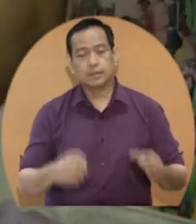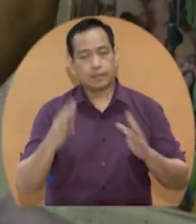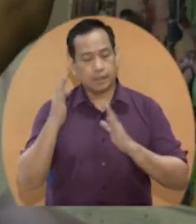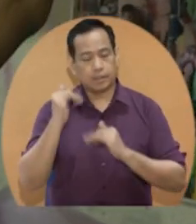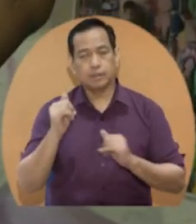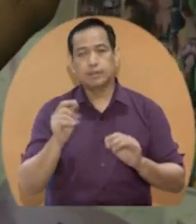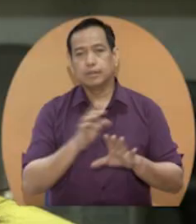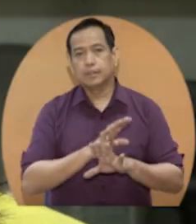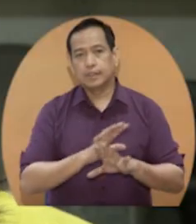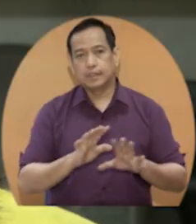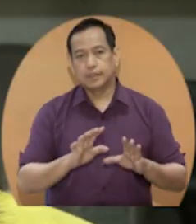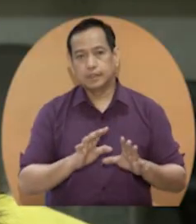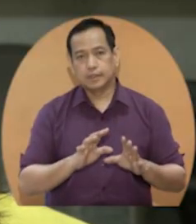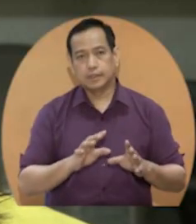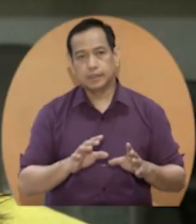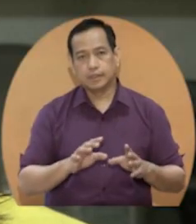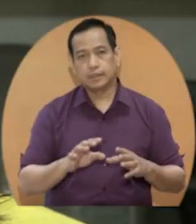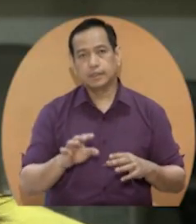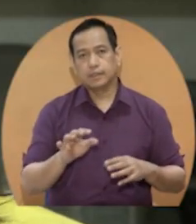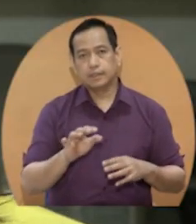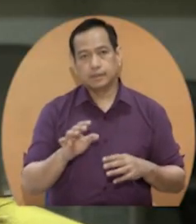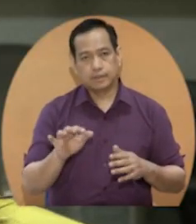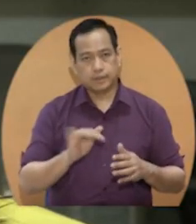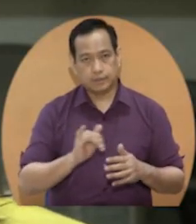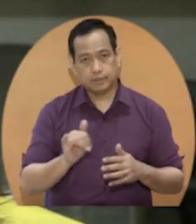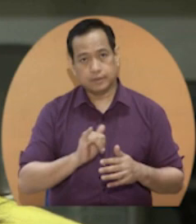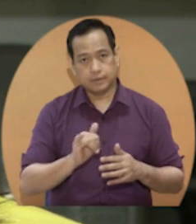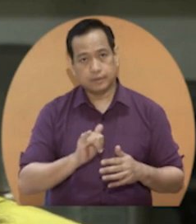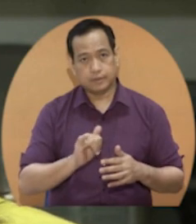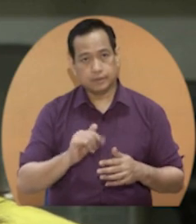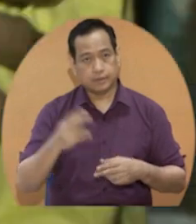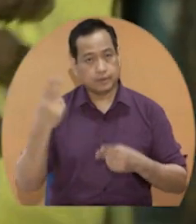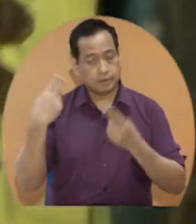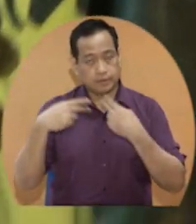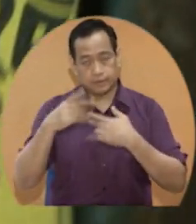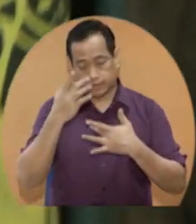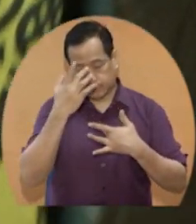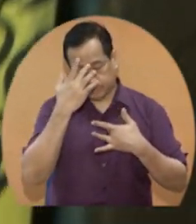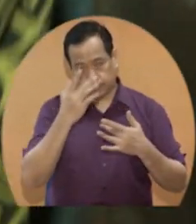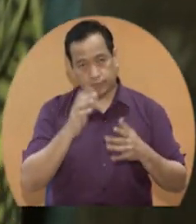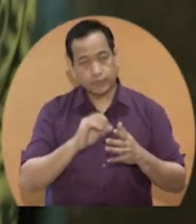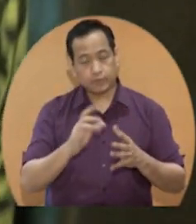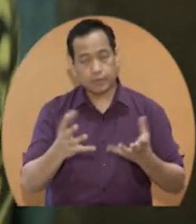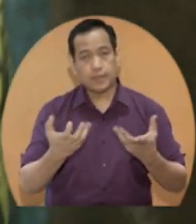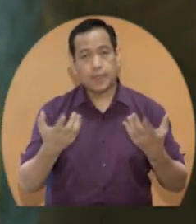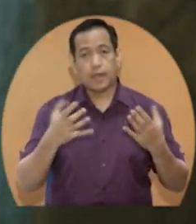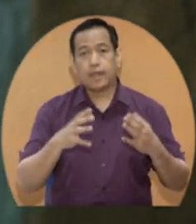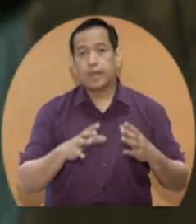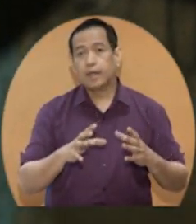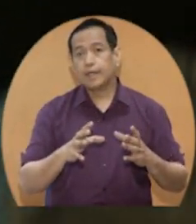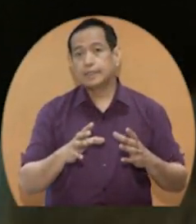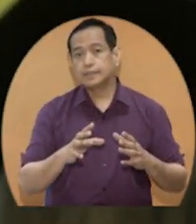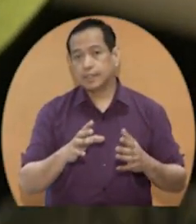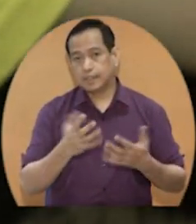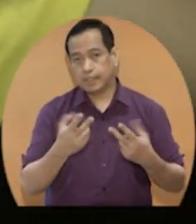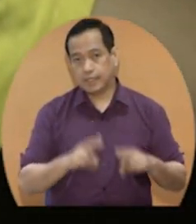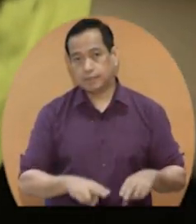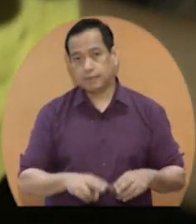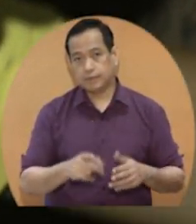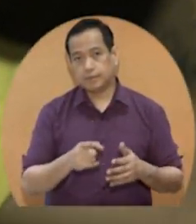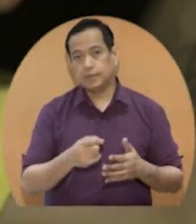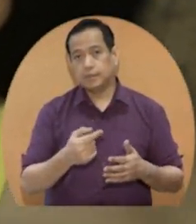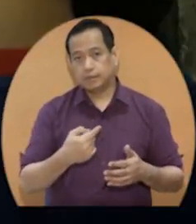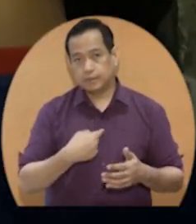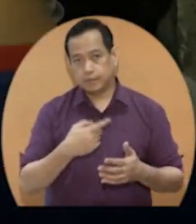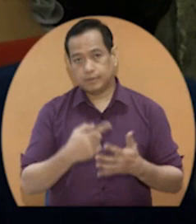mauwi sa sakit namin na history yung namin. Ayaw niyang mangyari sa kanya, nangyari sa kanyang mga